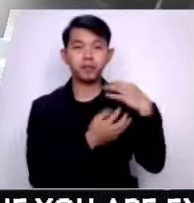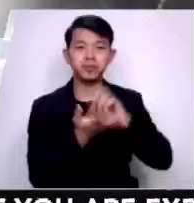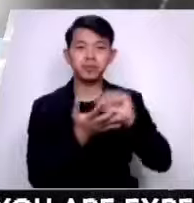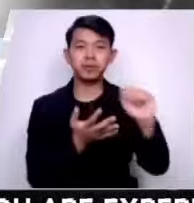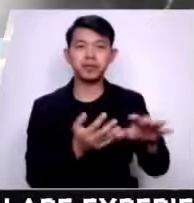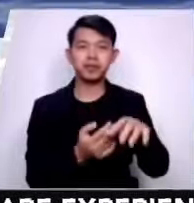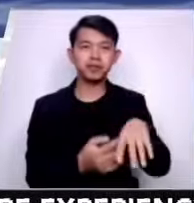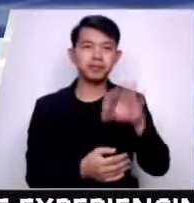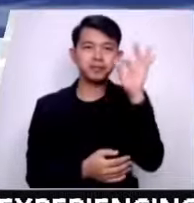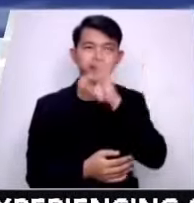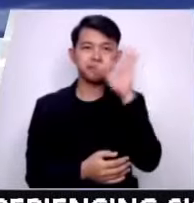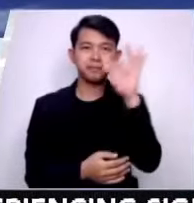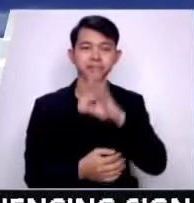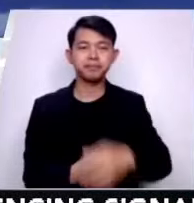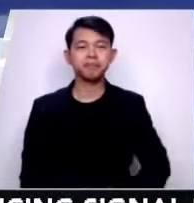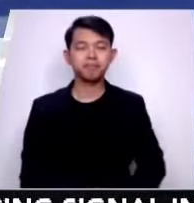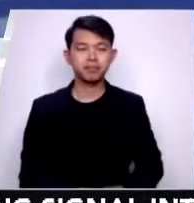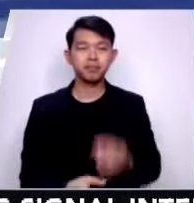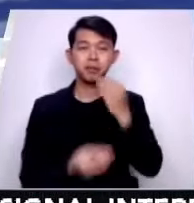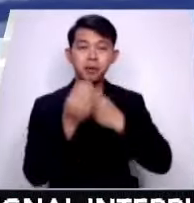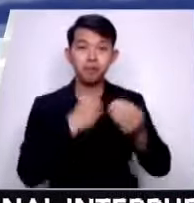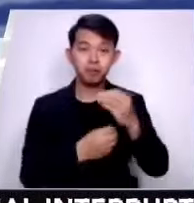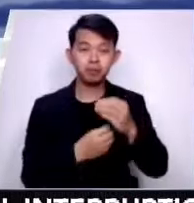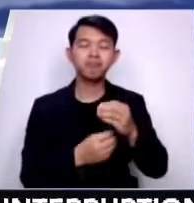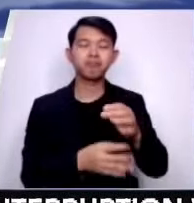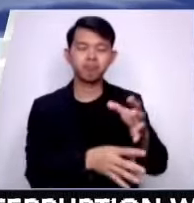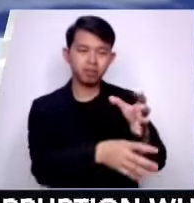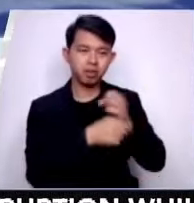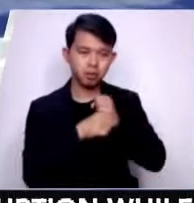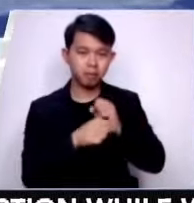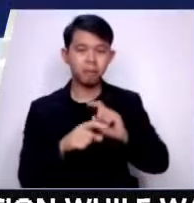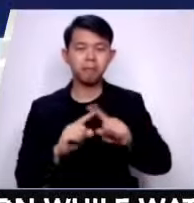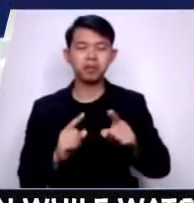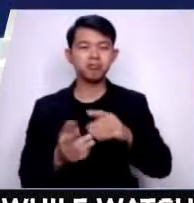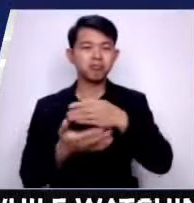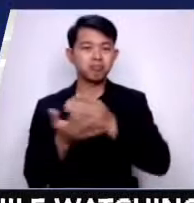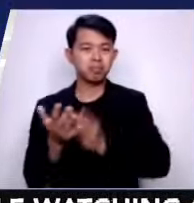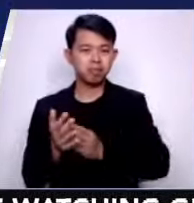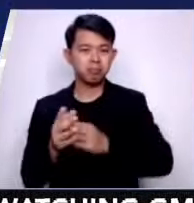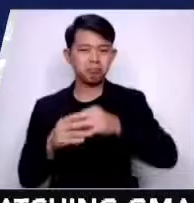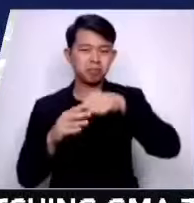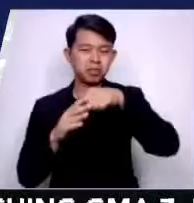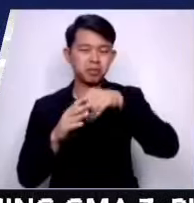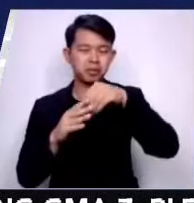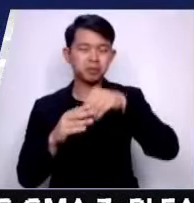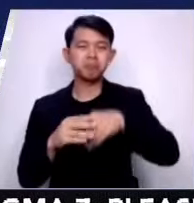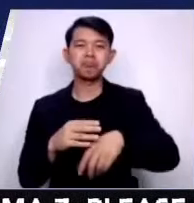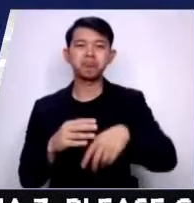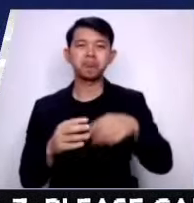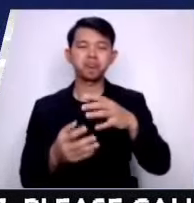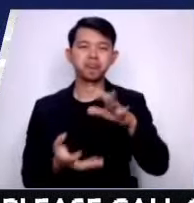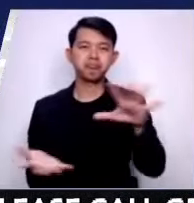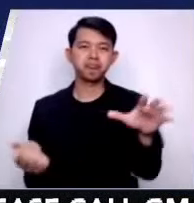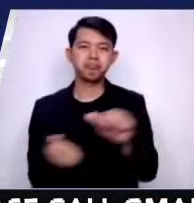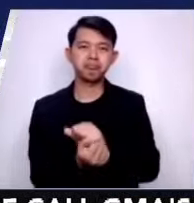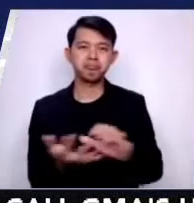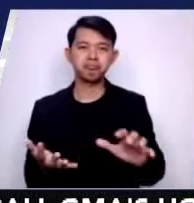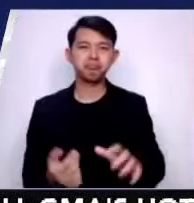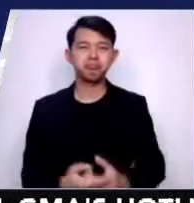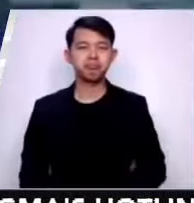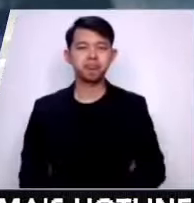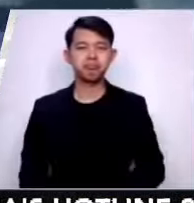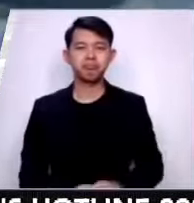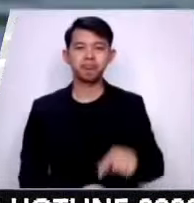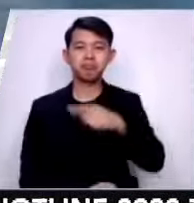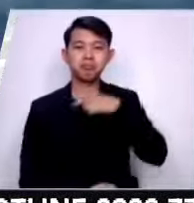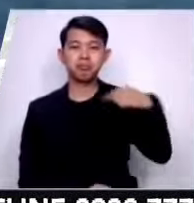items sa dagat, pero karamihan daw ay lumubog at nasira. They were trespassing into our exclusive economic zone.